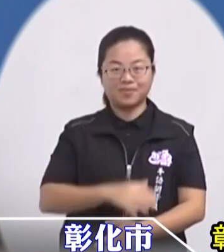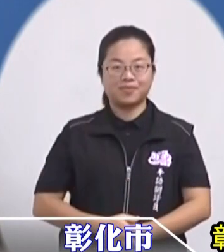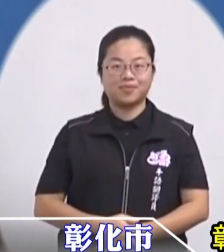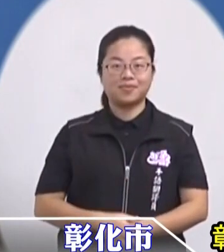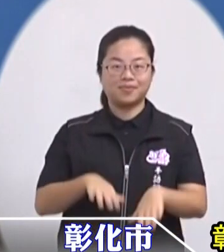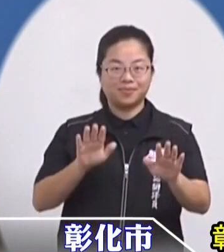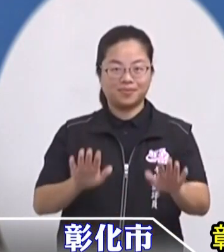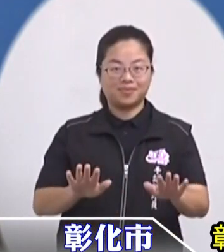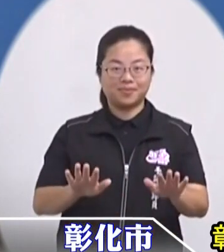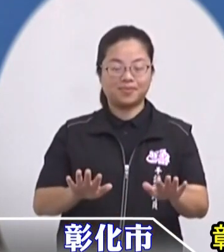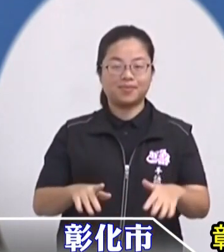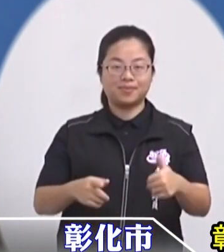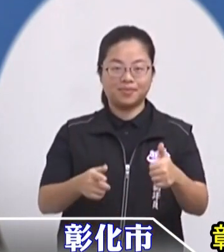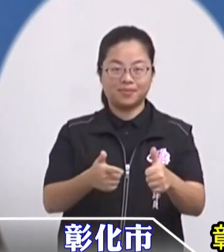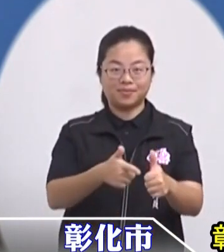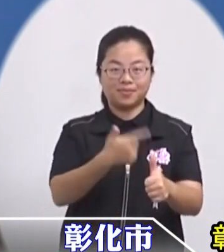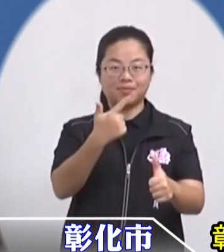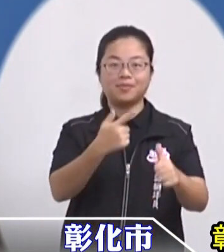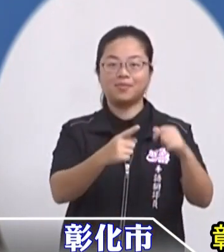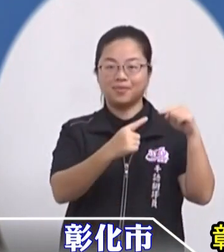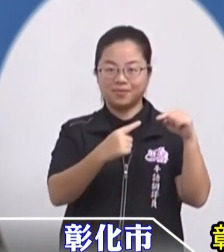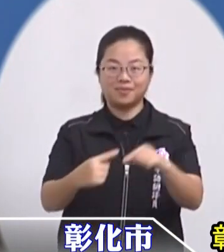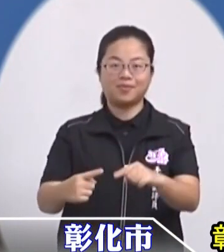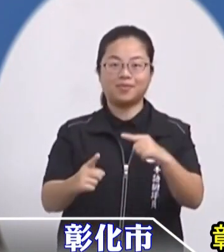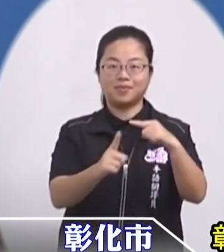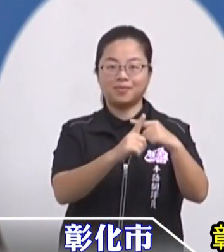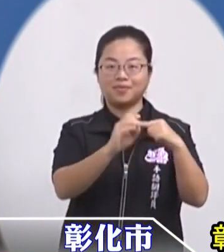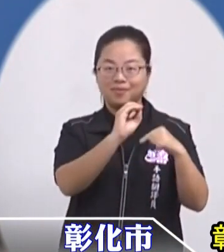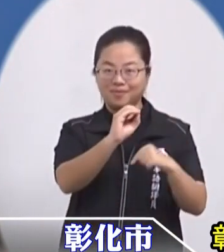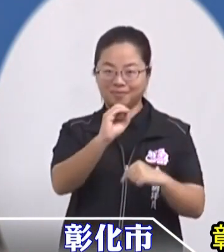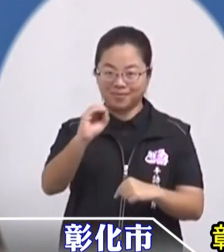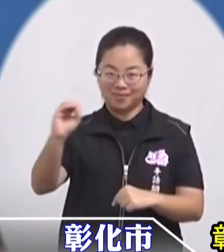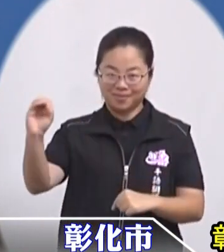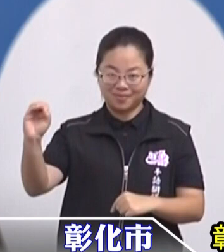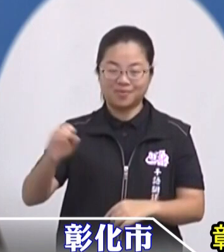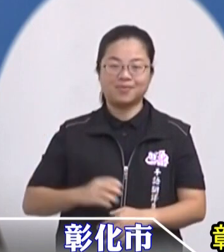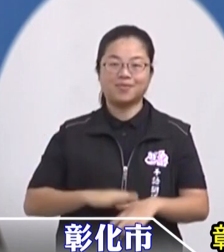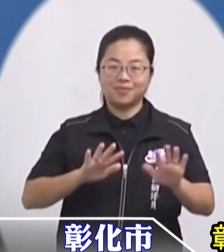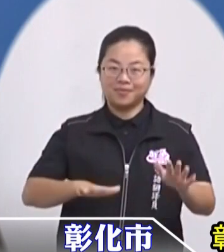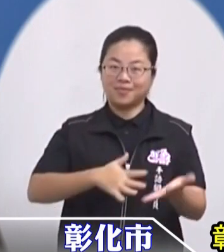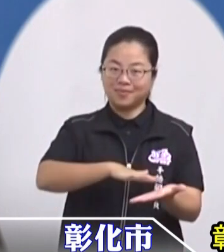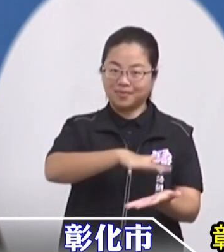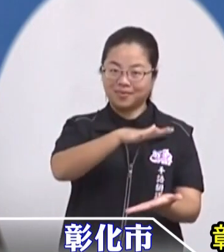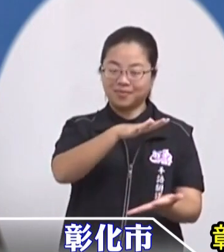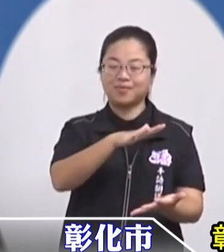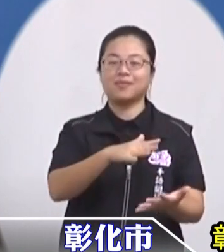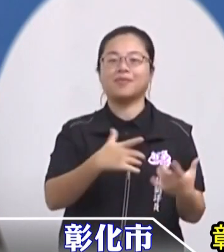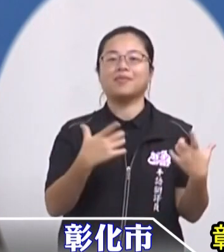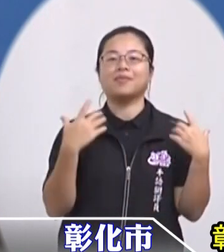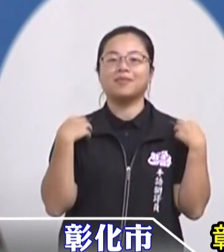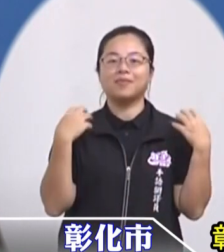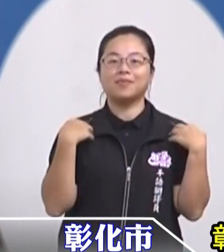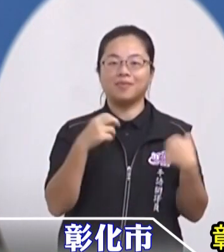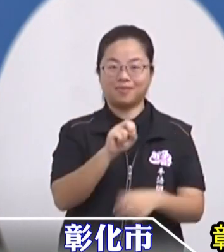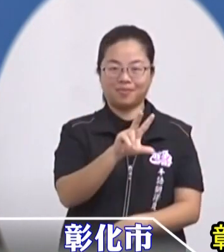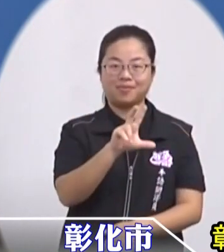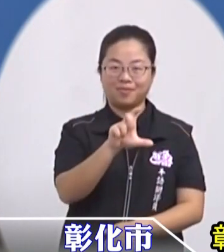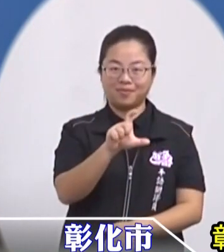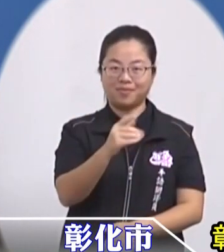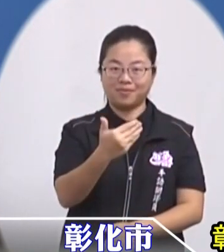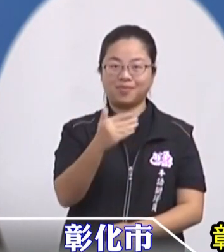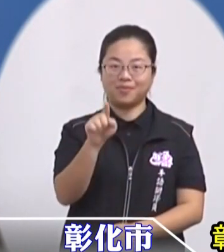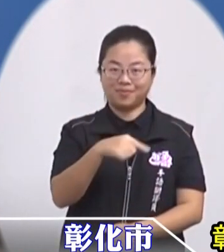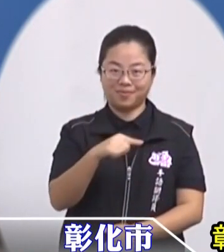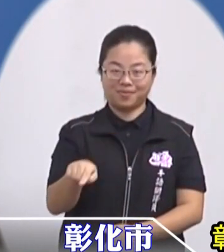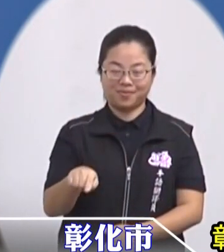那今天我们是第六天加零了哈，所以目前为止我们累计的确诊数还是维持在